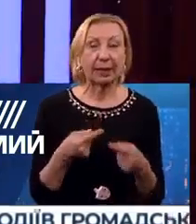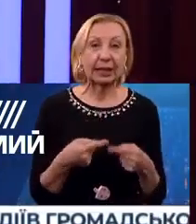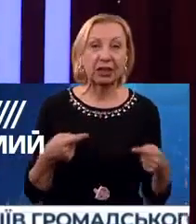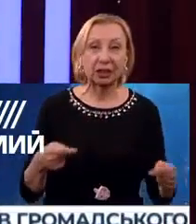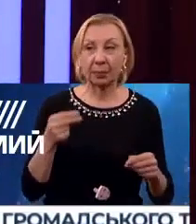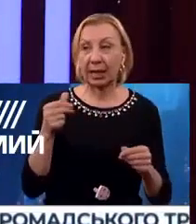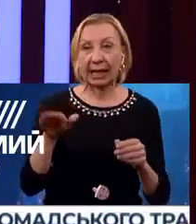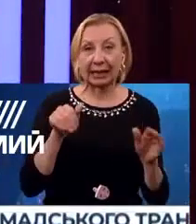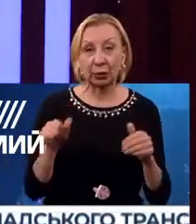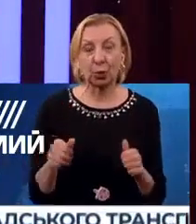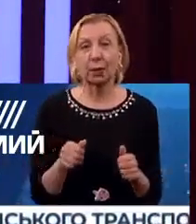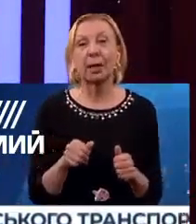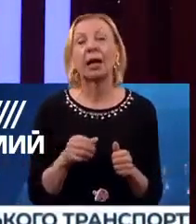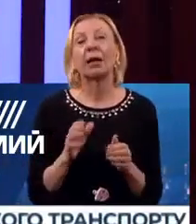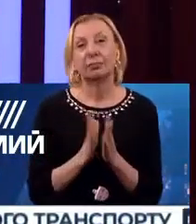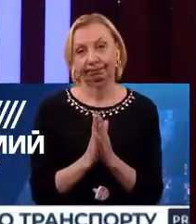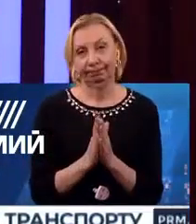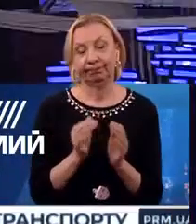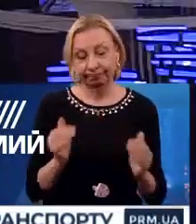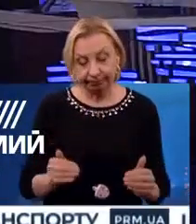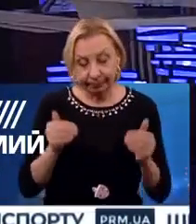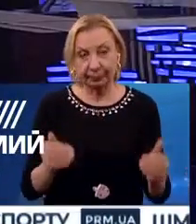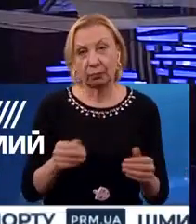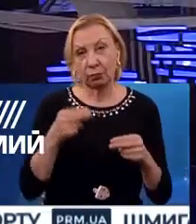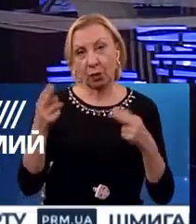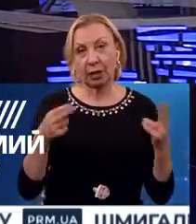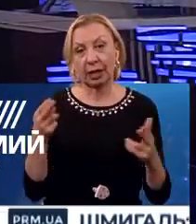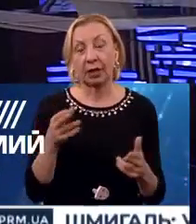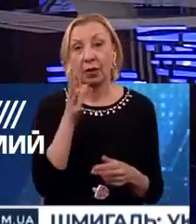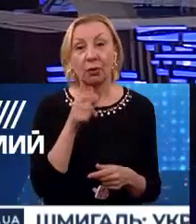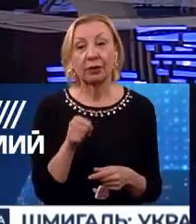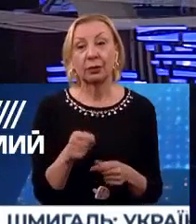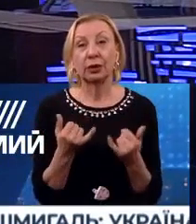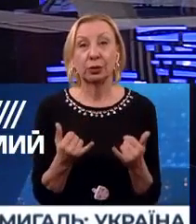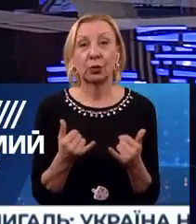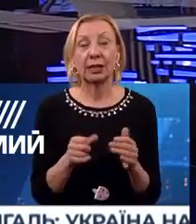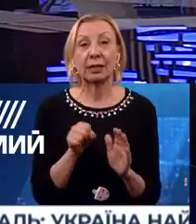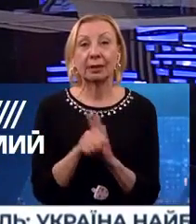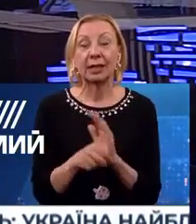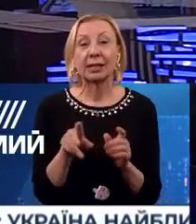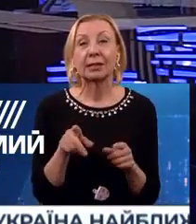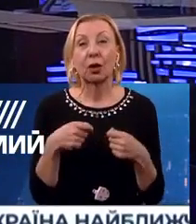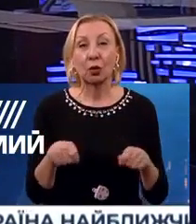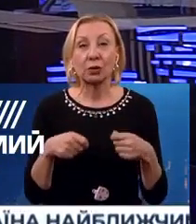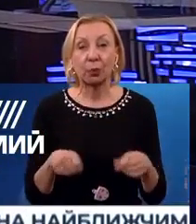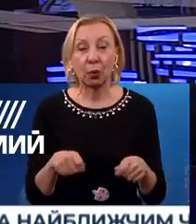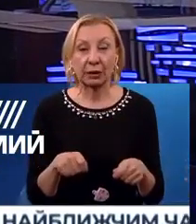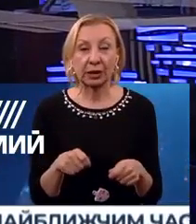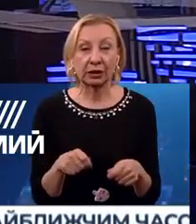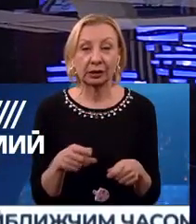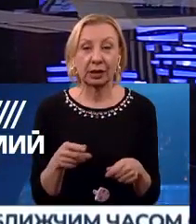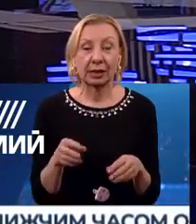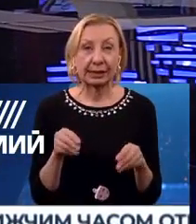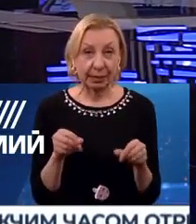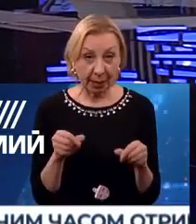кредиторами питання реструктуризації боргів. Крім того, коли вони протягують сьогодні закон про розпродаж, фактично про